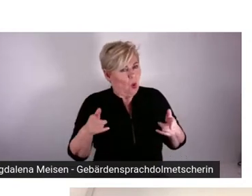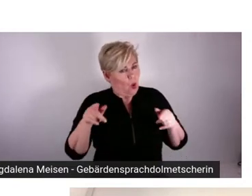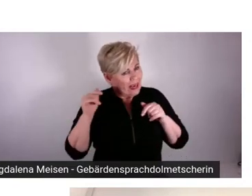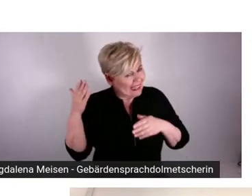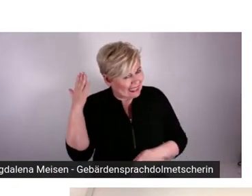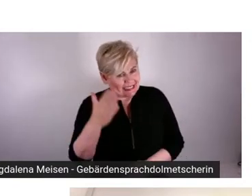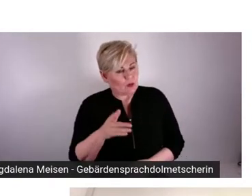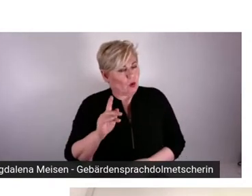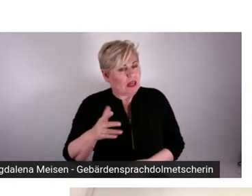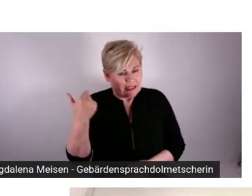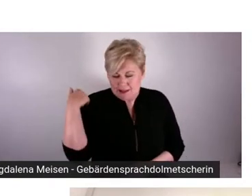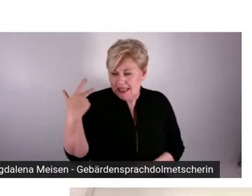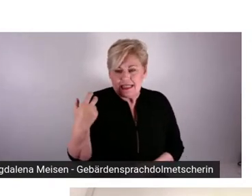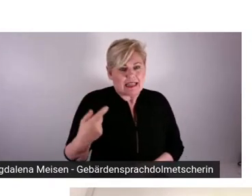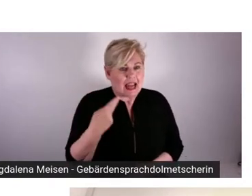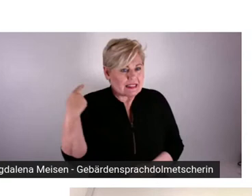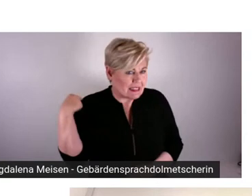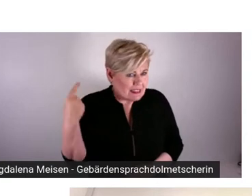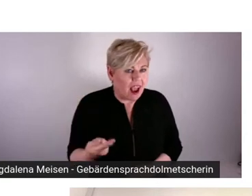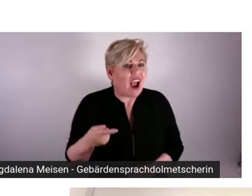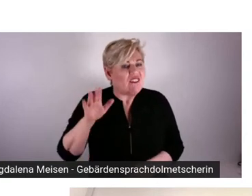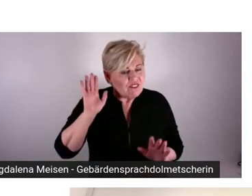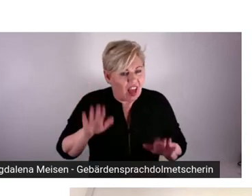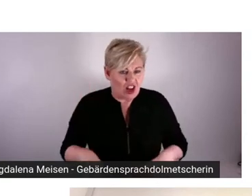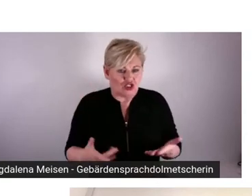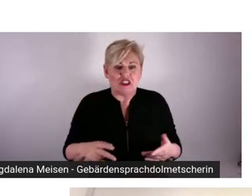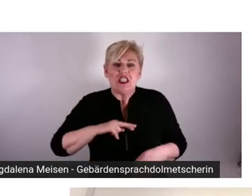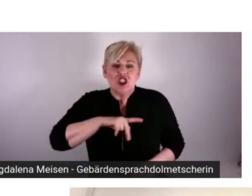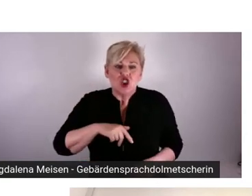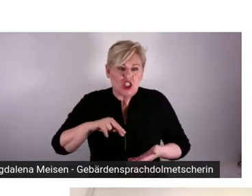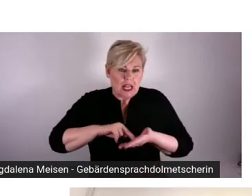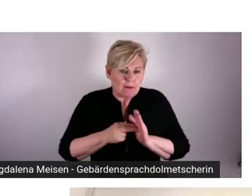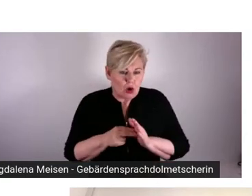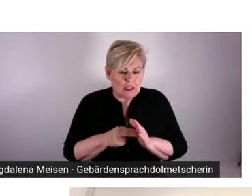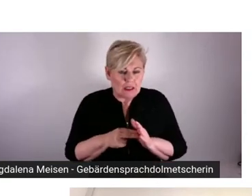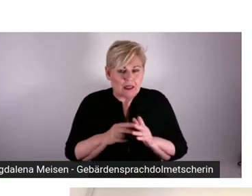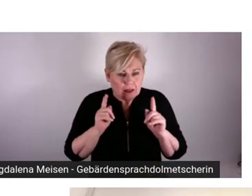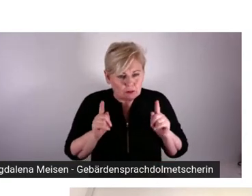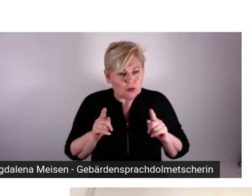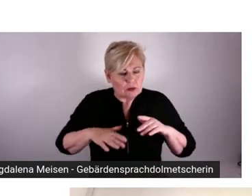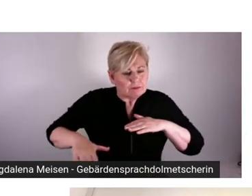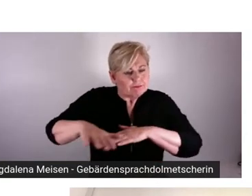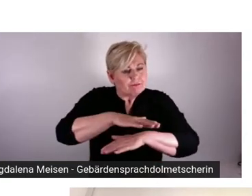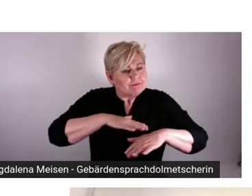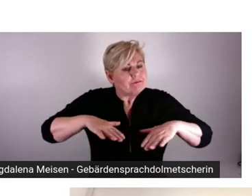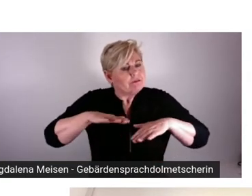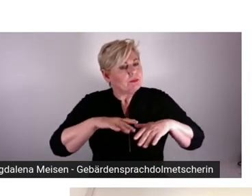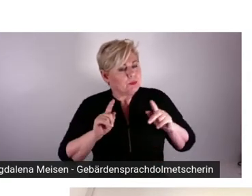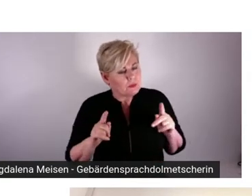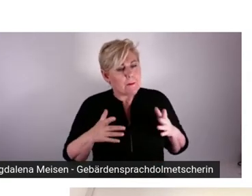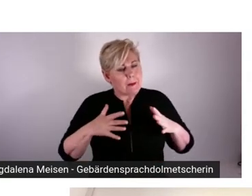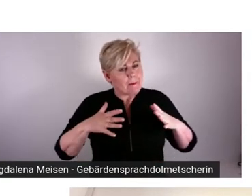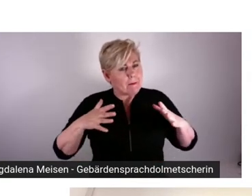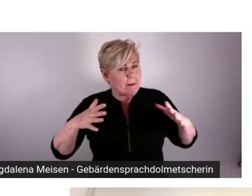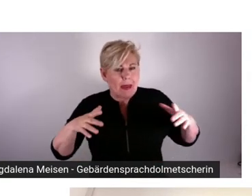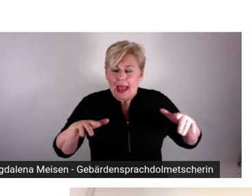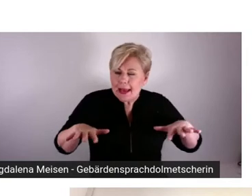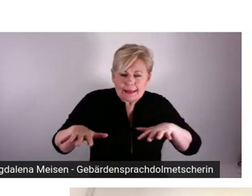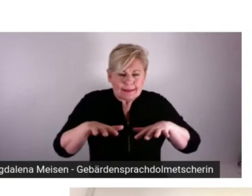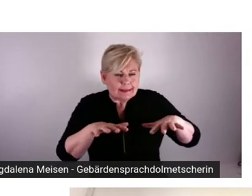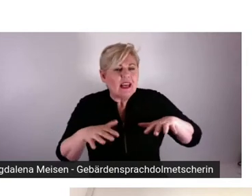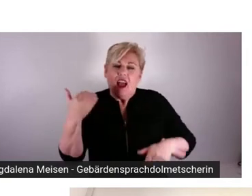letzten 30 Jahre, das Setzen der Sozialpolitik auf zunehmendem, auf Markt und marktähnliche Mechanismen, das